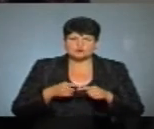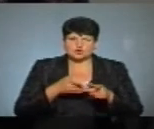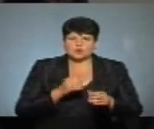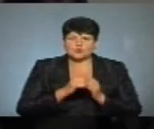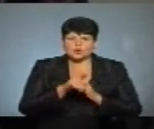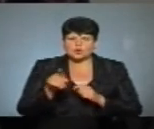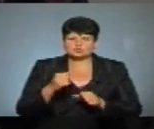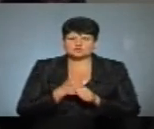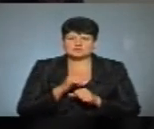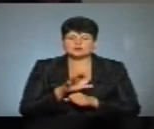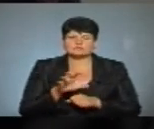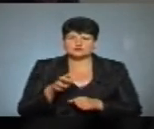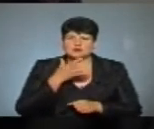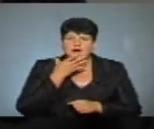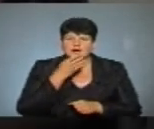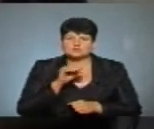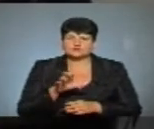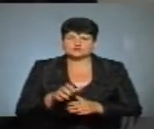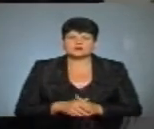зробили фотографію таку гарну,